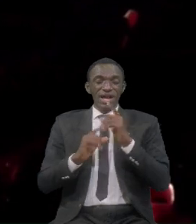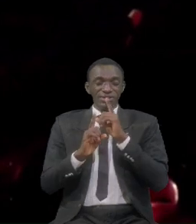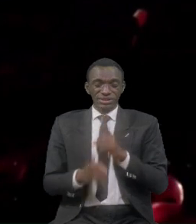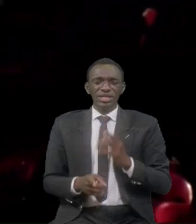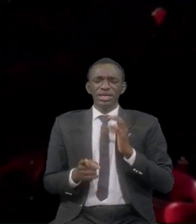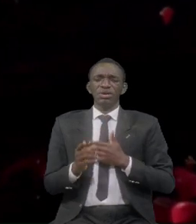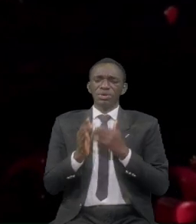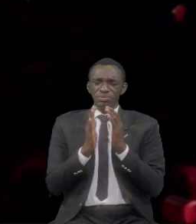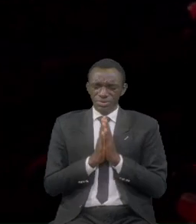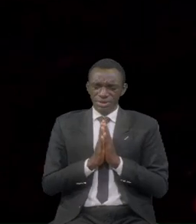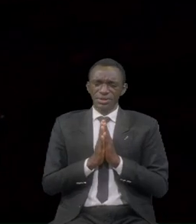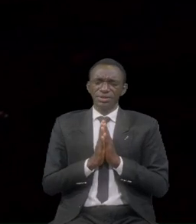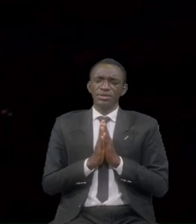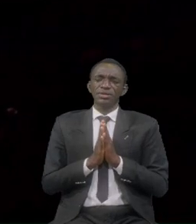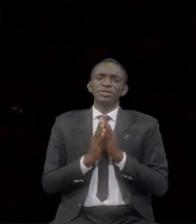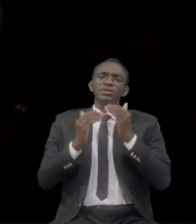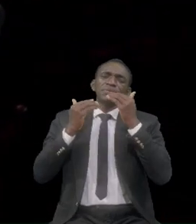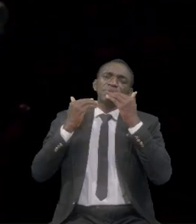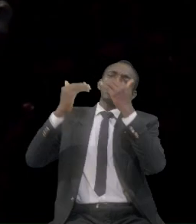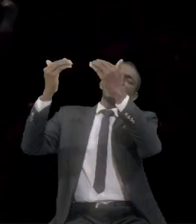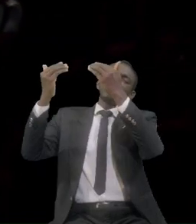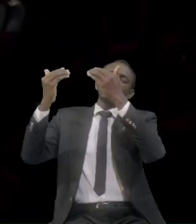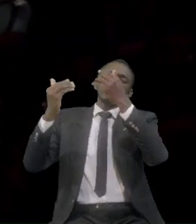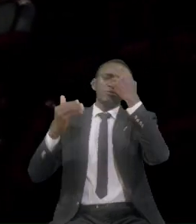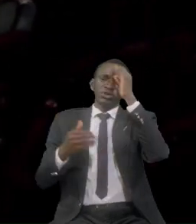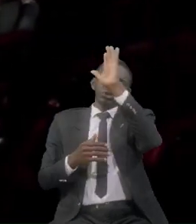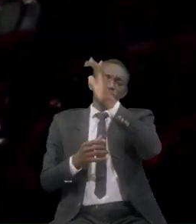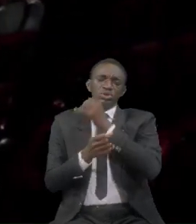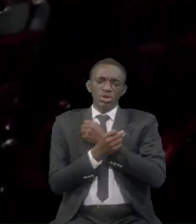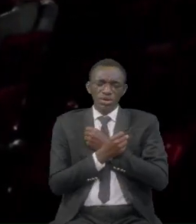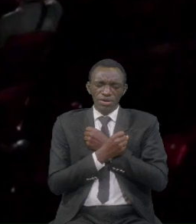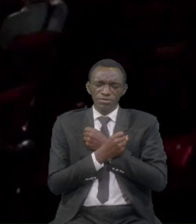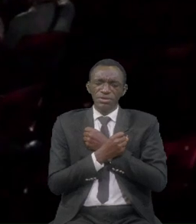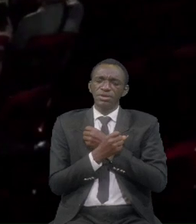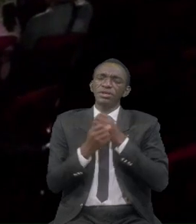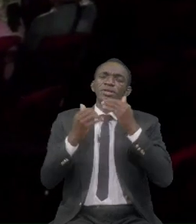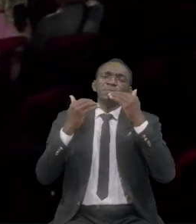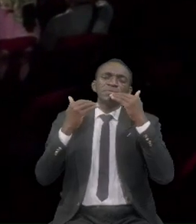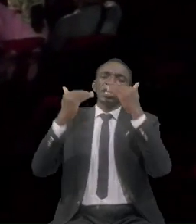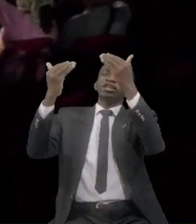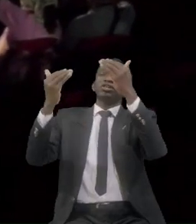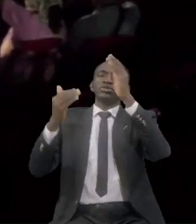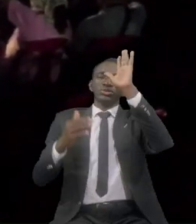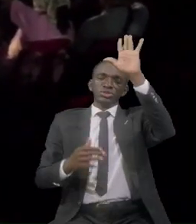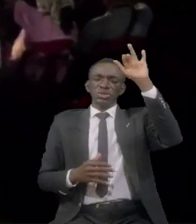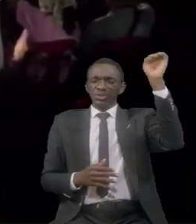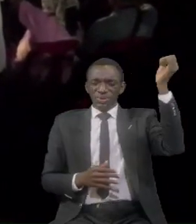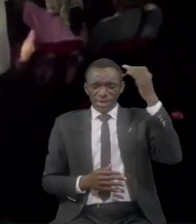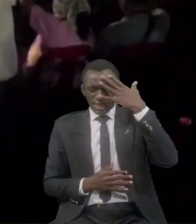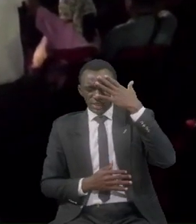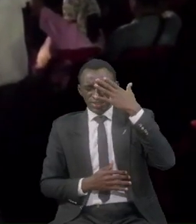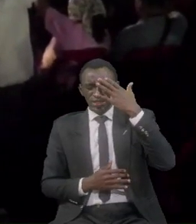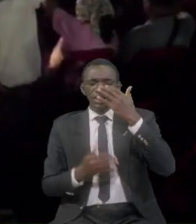nga nagatubag ka. Thank you for your love. Salamat sa imong gugma. Thank you for your grace. Salamat sa imong grasya. Thank you for